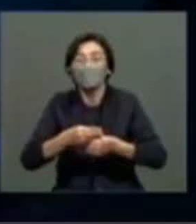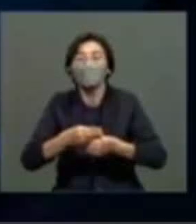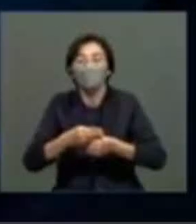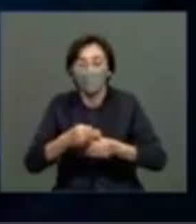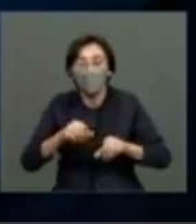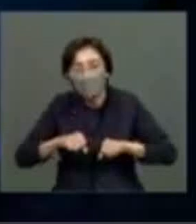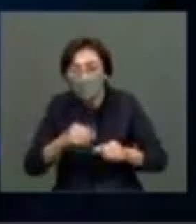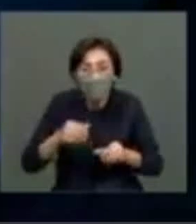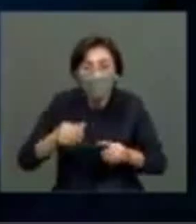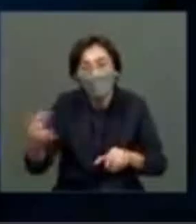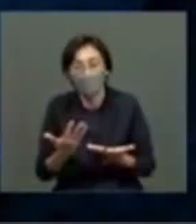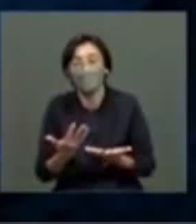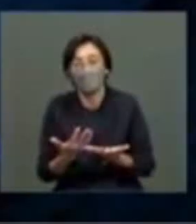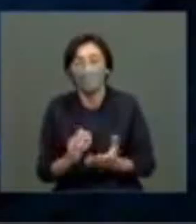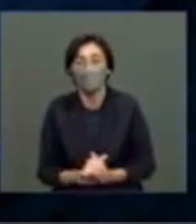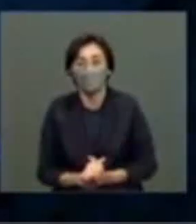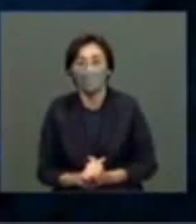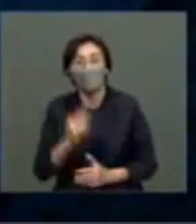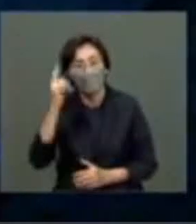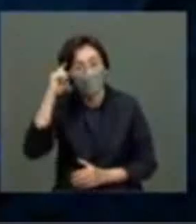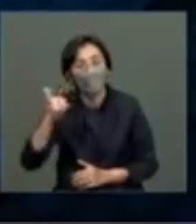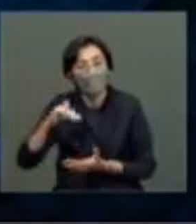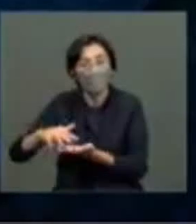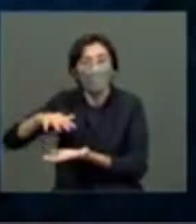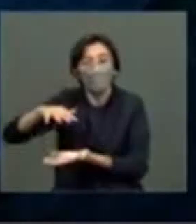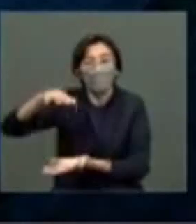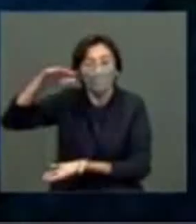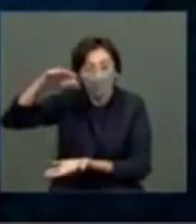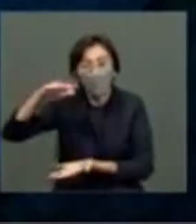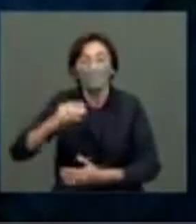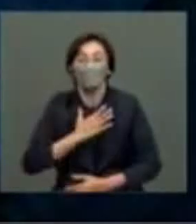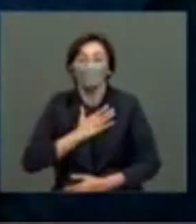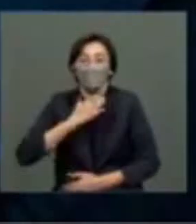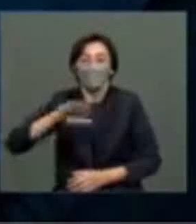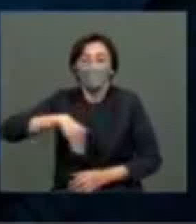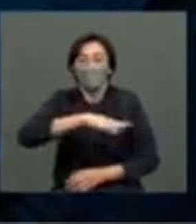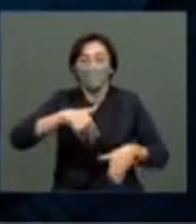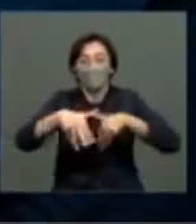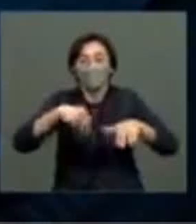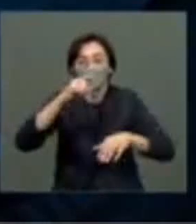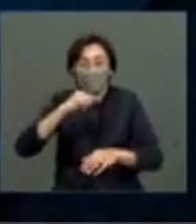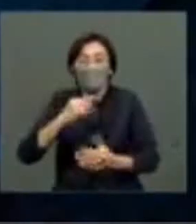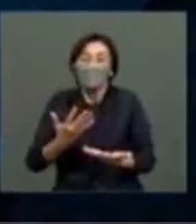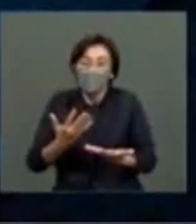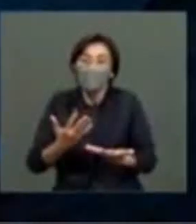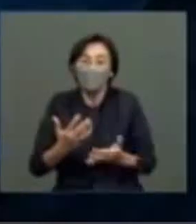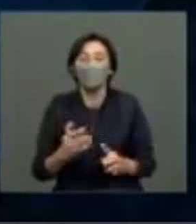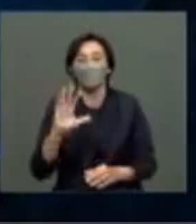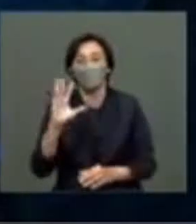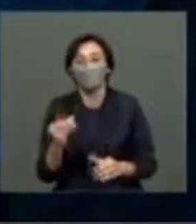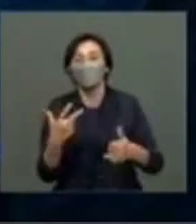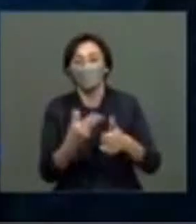แสงด้วยนั้นอ่ะแล้วไม่บอกปริมาณไม่เท่าไหร่แต่สุขุมวิทใช่ญาติให้ไม่ยากญาติให้ดูแต่คนส่วน